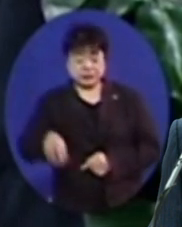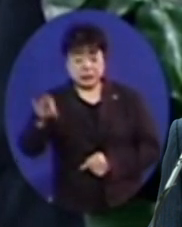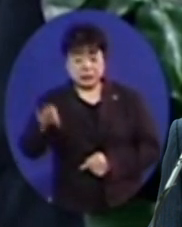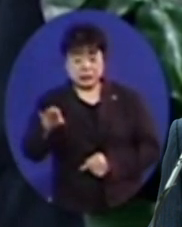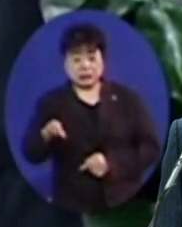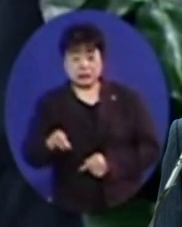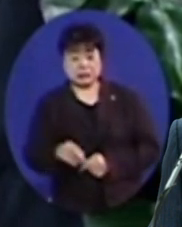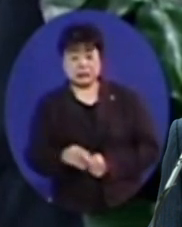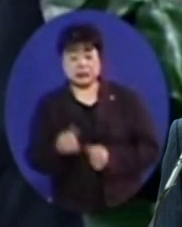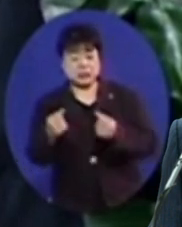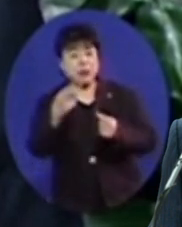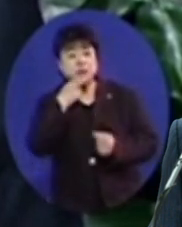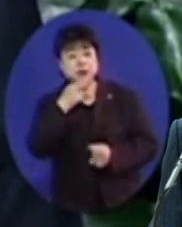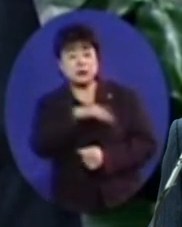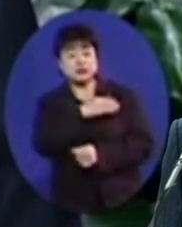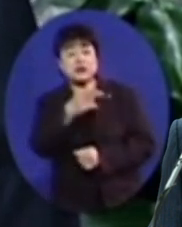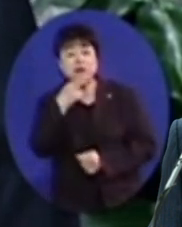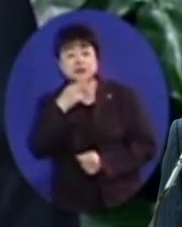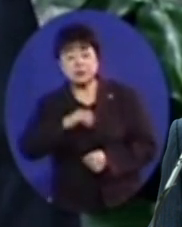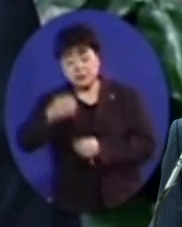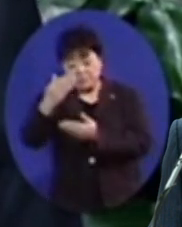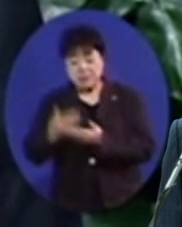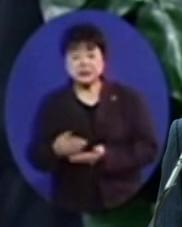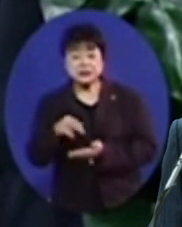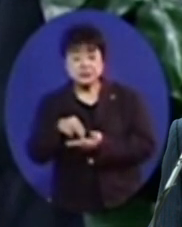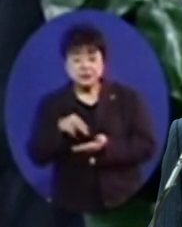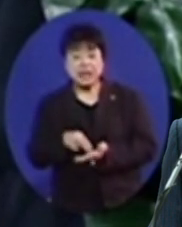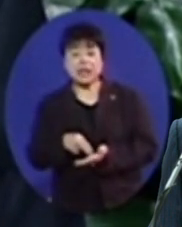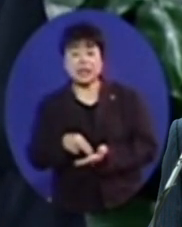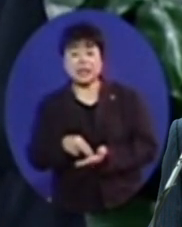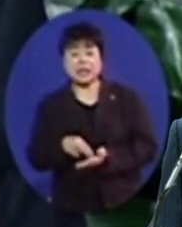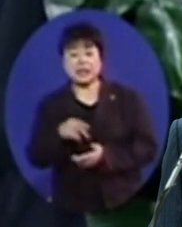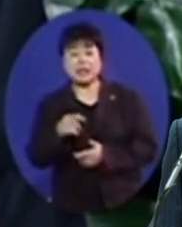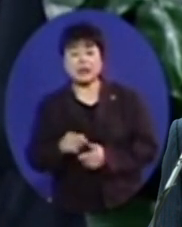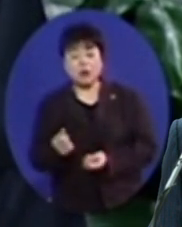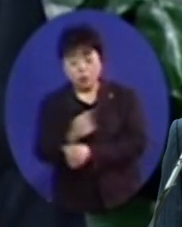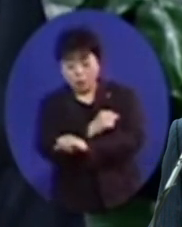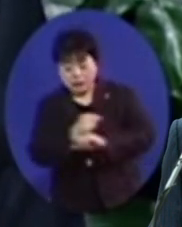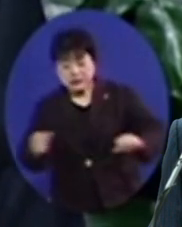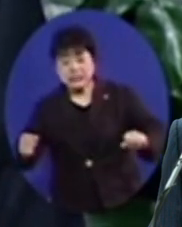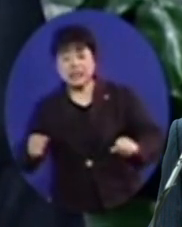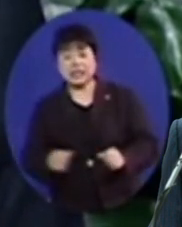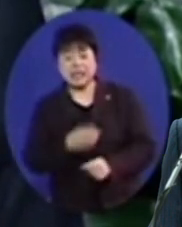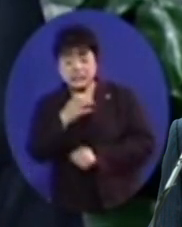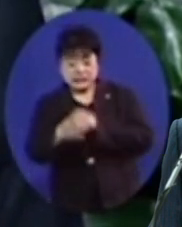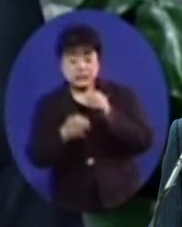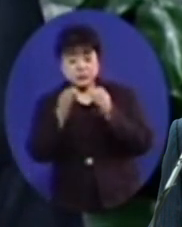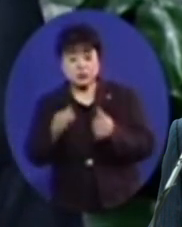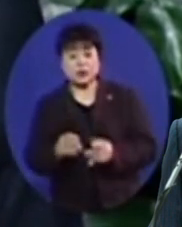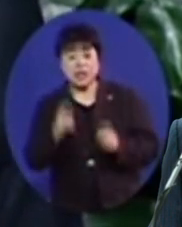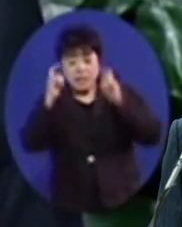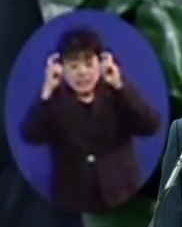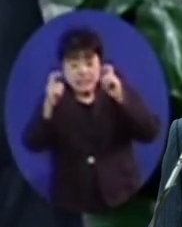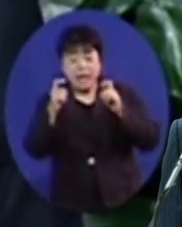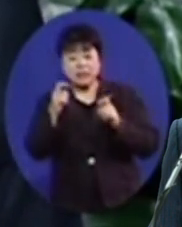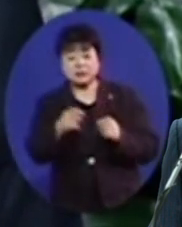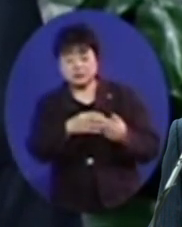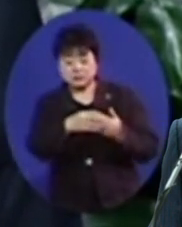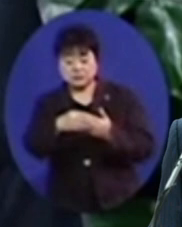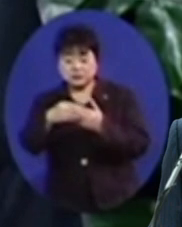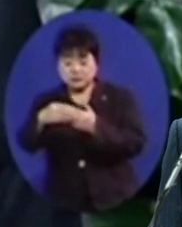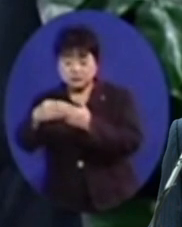힘도 없고 능력도 없고 버림받은 사람입니다. 적막한 광야에 40년 동안 양무리를 끌고